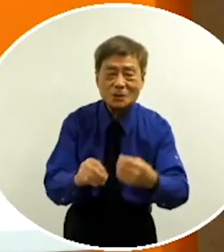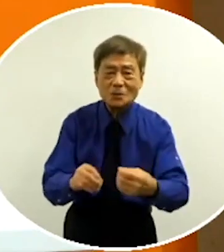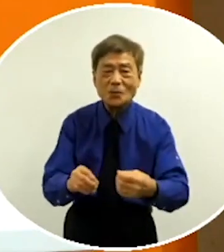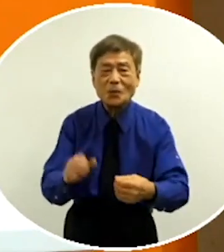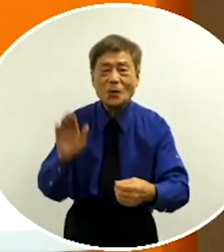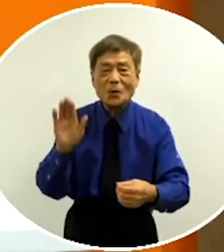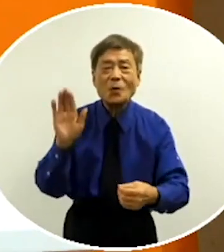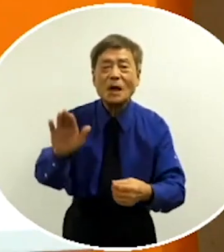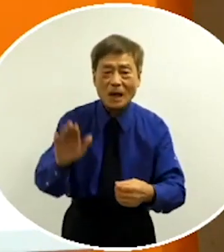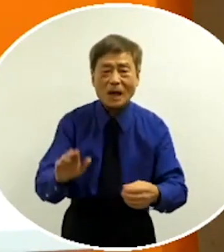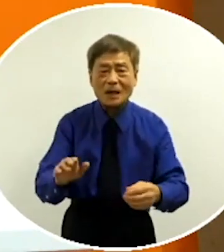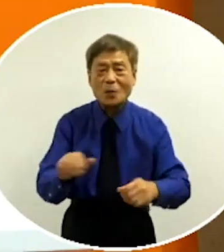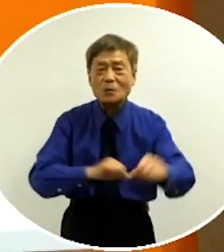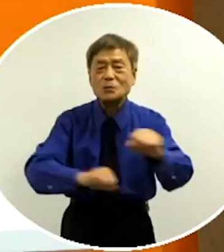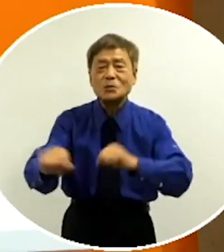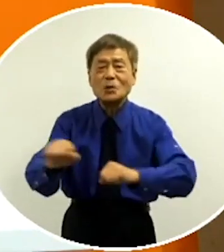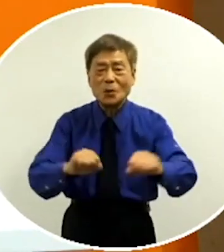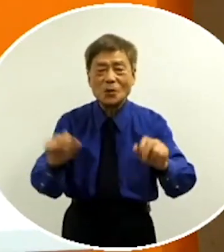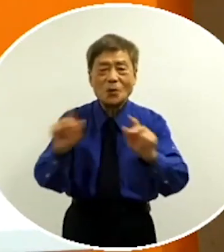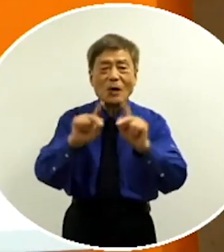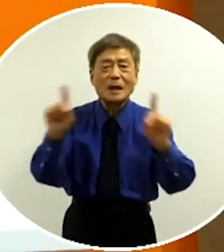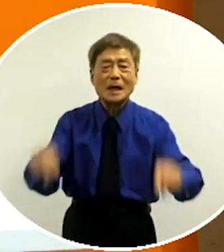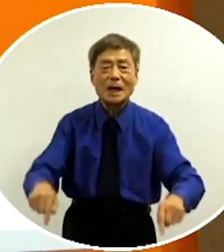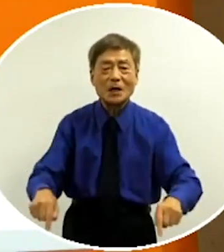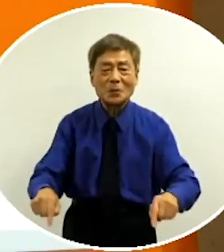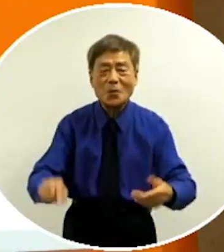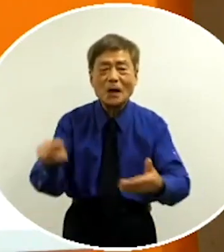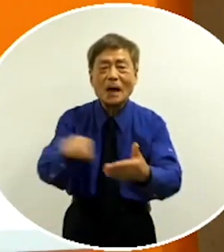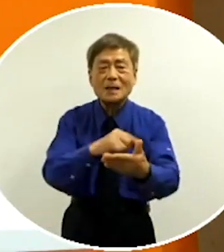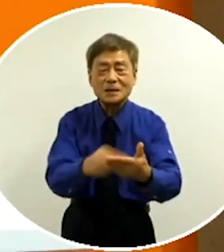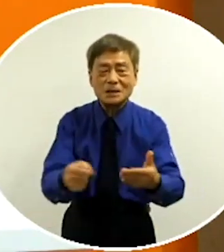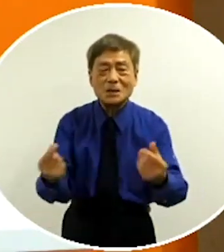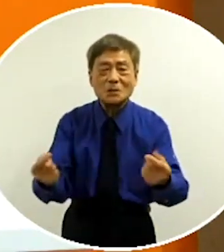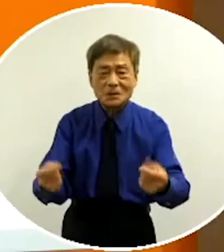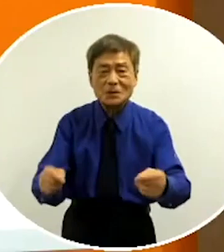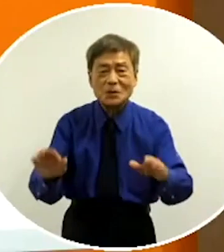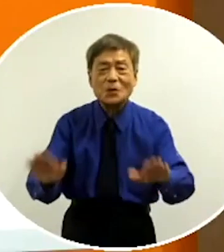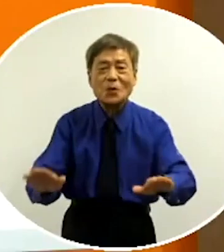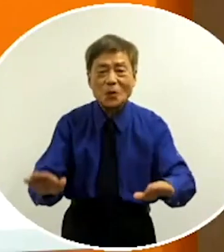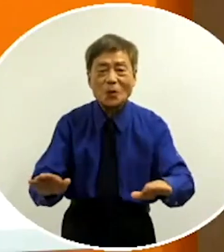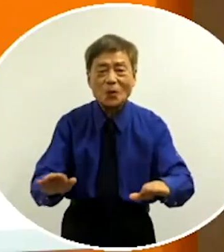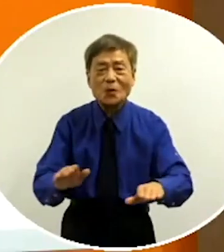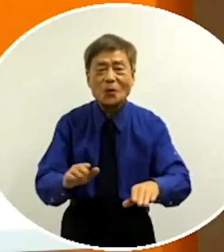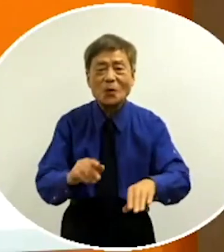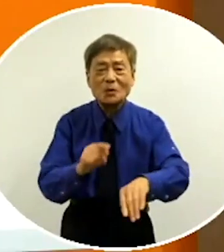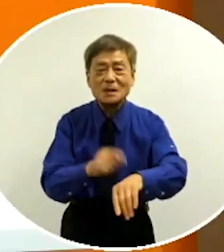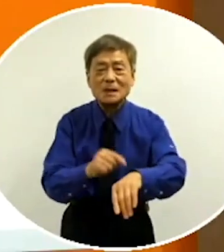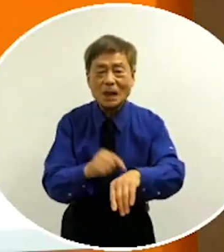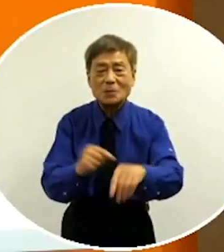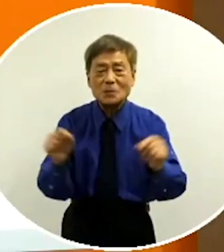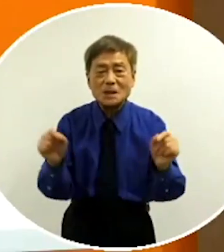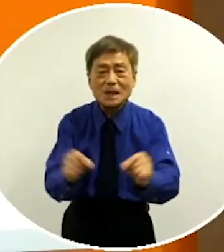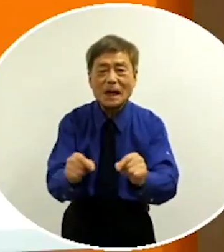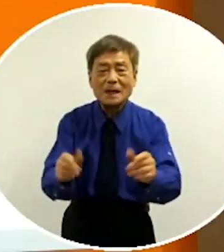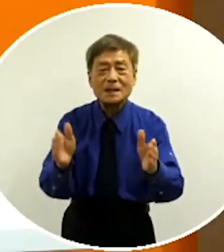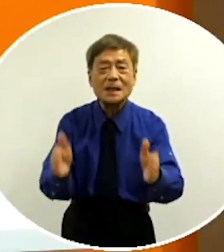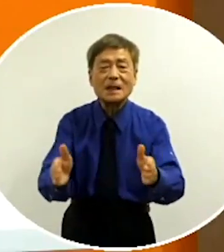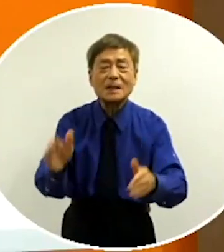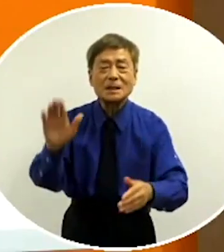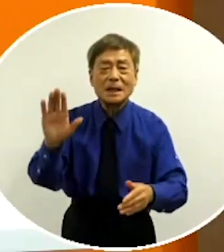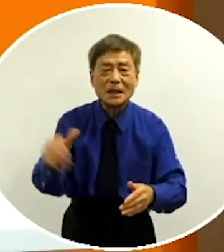見えてくるっていうのがわずかこの時間ですら可能性やっぱりあると思うんですだから